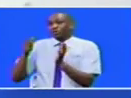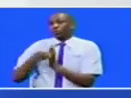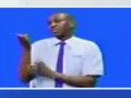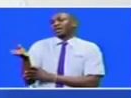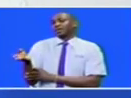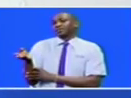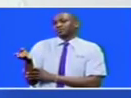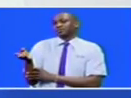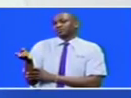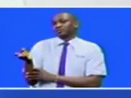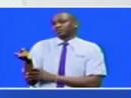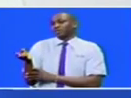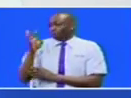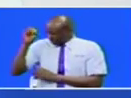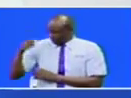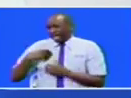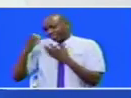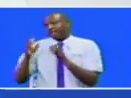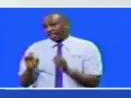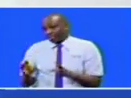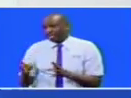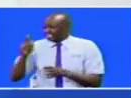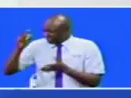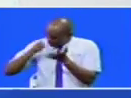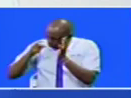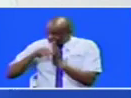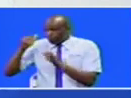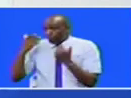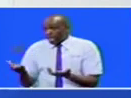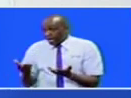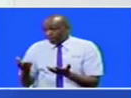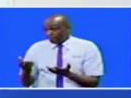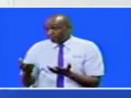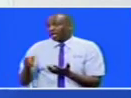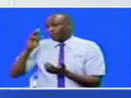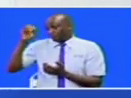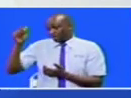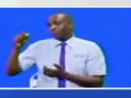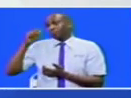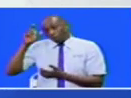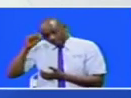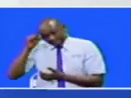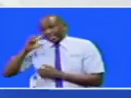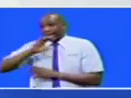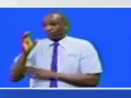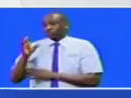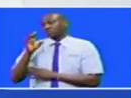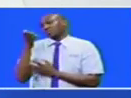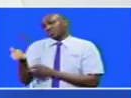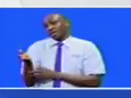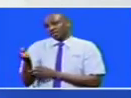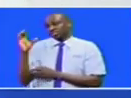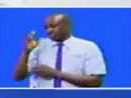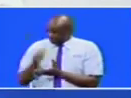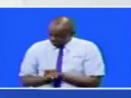sasa? Hakuna. Hakuna. So ule mradi ulikuwa unasimamiwa na Municipal Council of Mombasa at that time, funded by the World